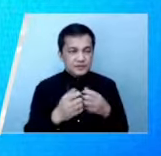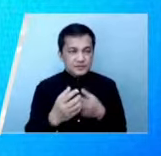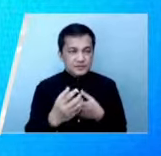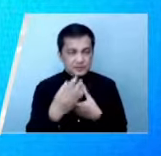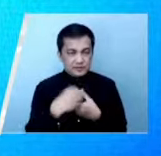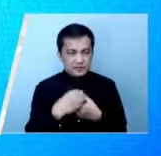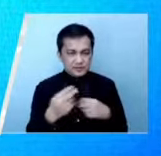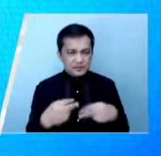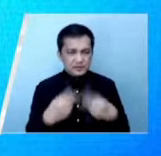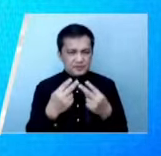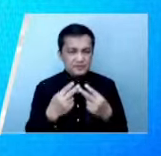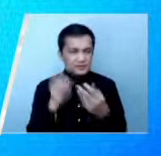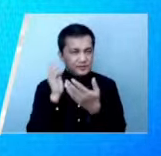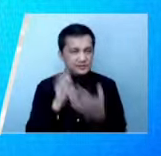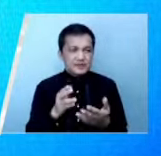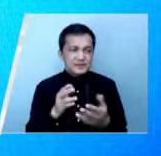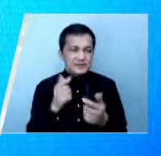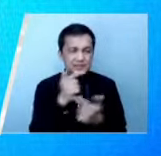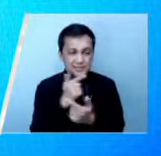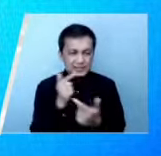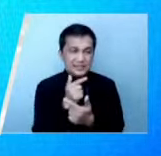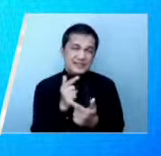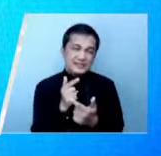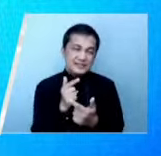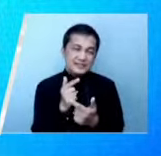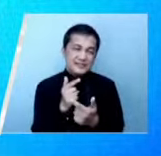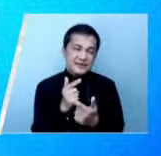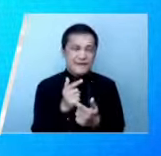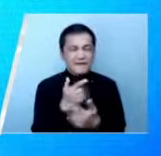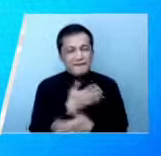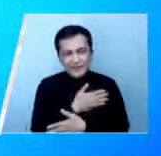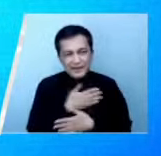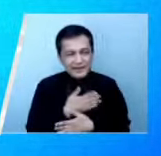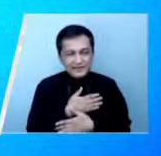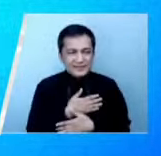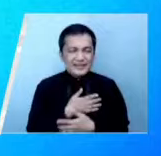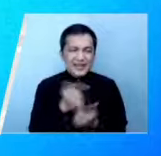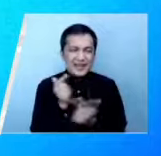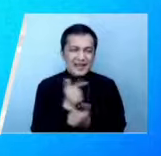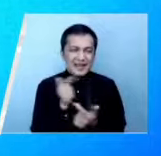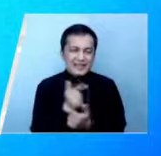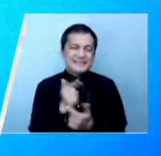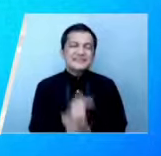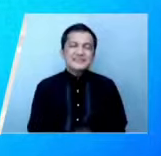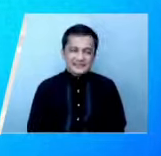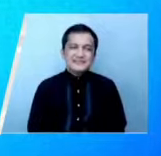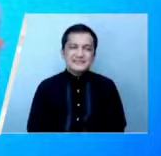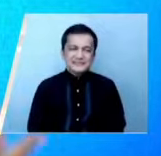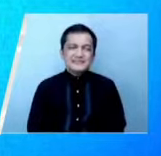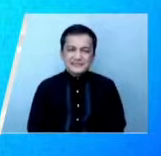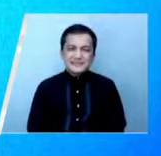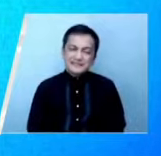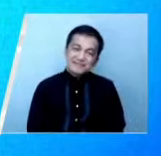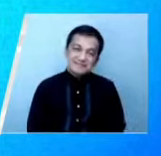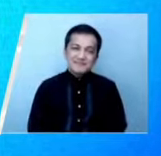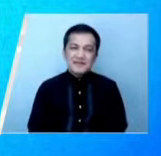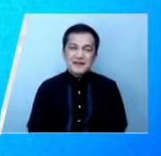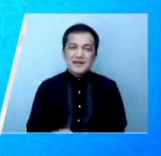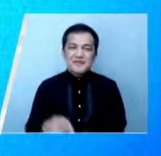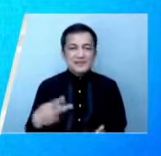we bring you laughter, we bring you fun. Magtatawanan lang po tayo bukas.